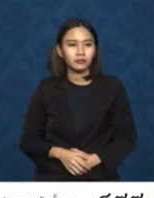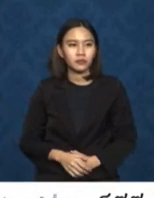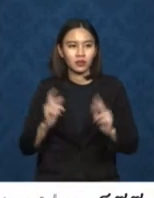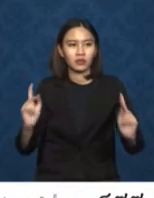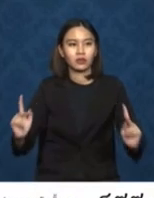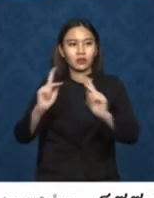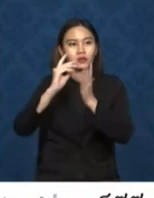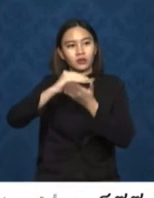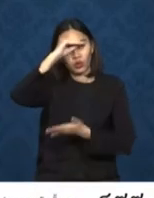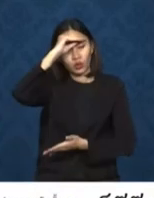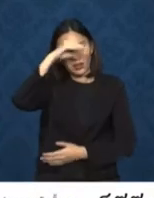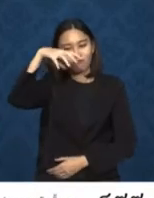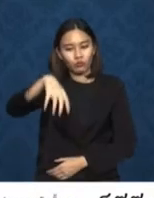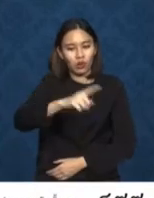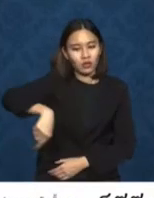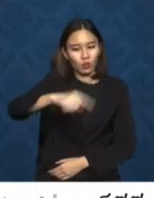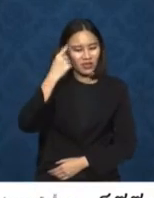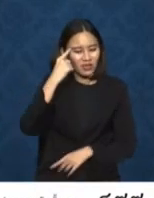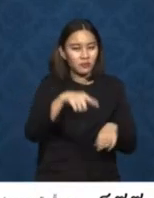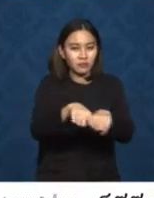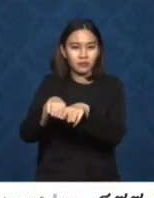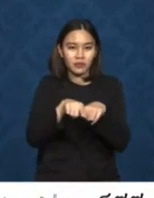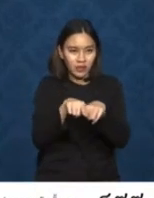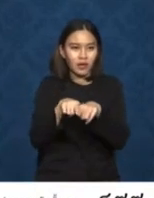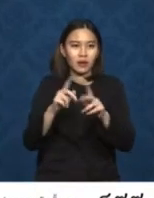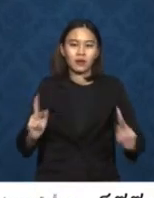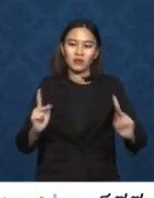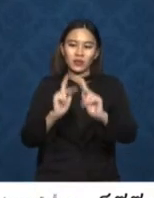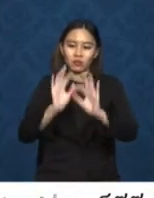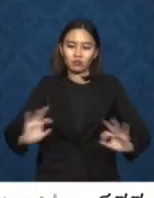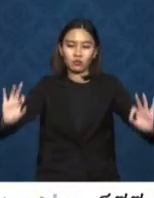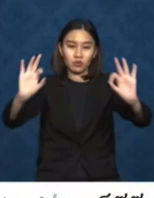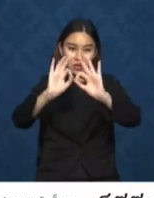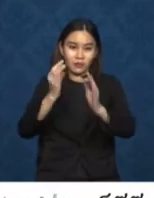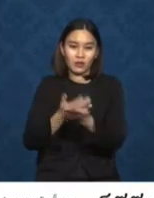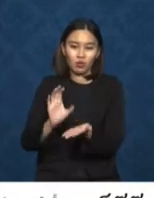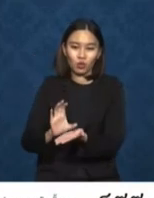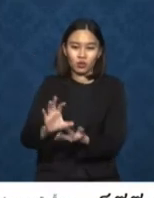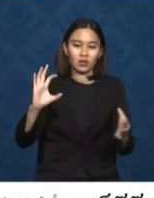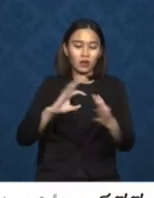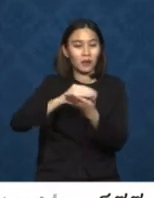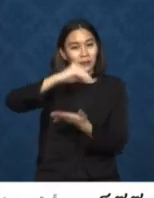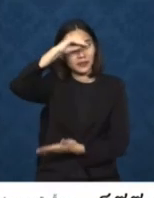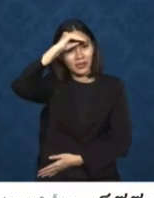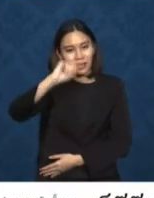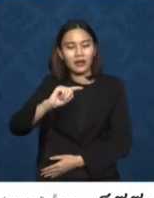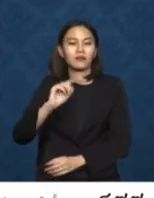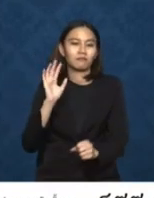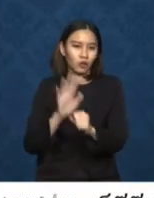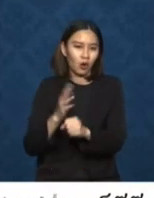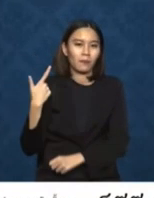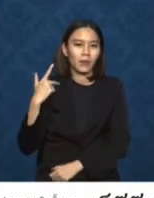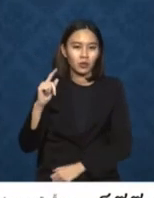กระสนศษฐธิการเป็กสนทเทพोต้การ ว่าเป็กสำคัญและกลทกจ cliff-sargเป็นกลทการeschทคุที่สุด